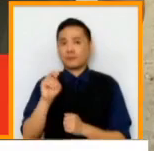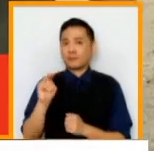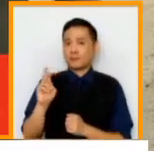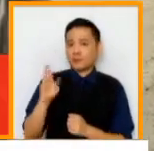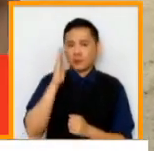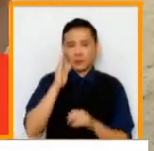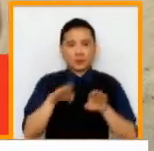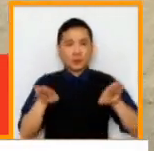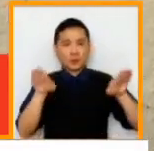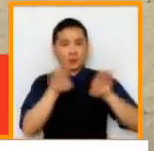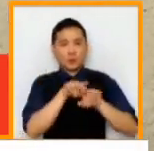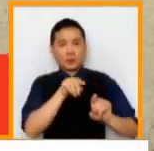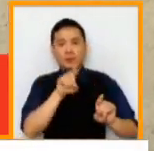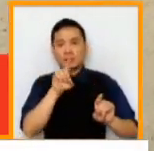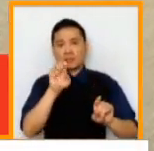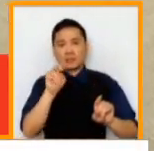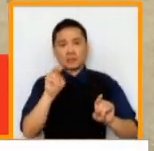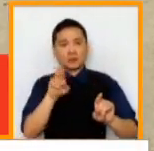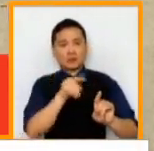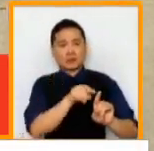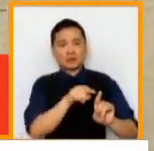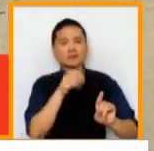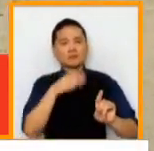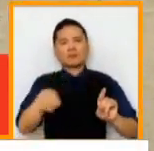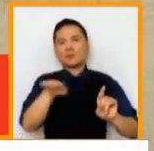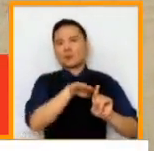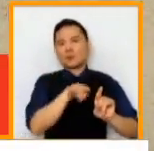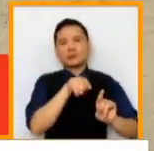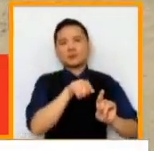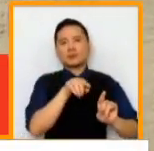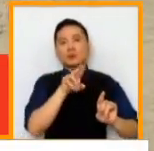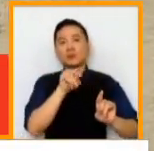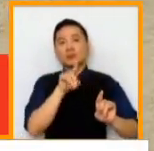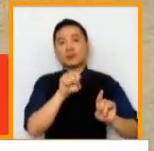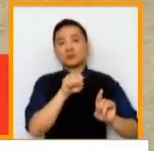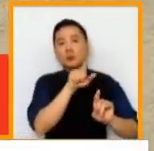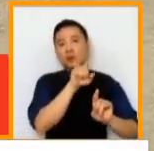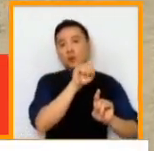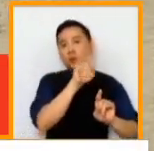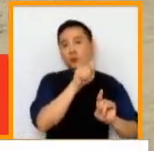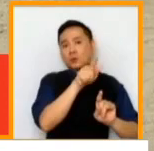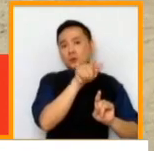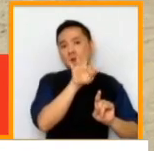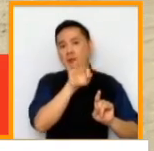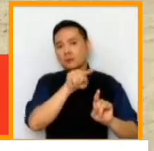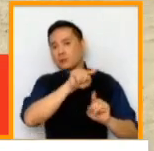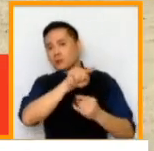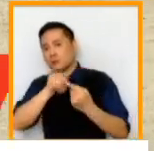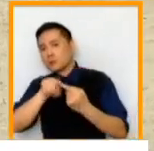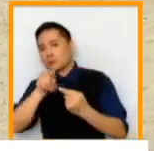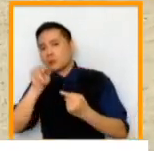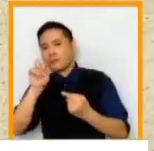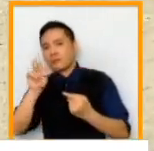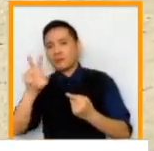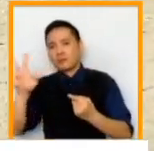undas itong Dolomite Beach mula October 29 hanggang November 3. Yan muna ang unang balita